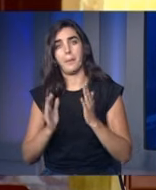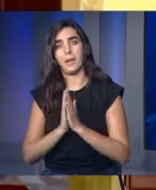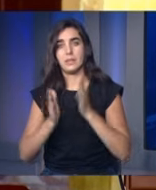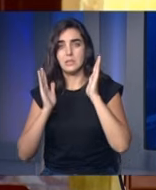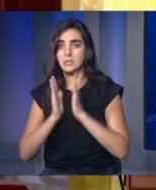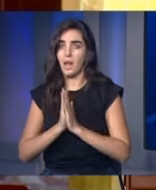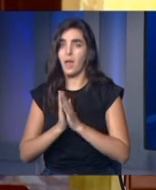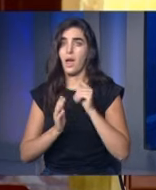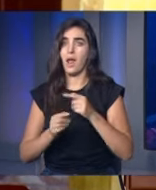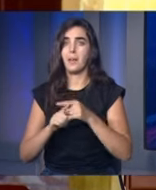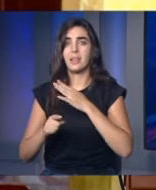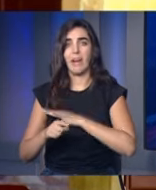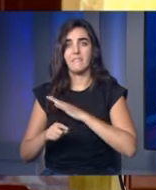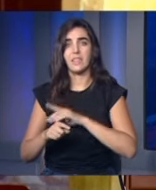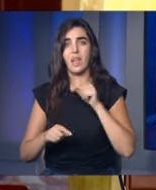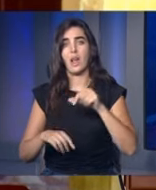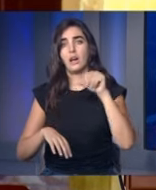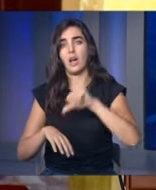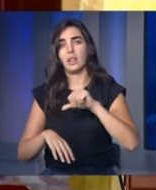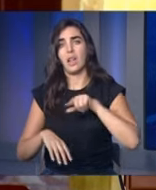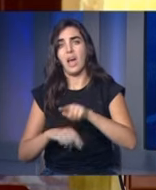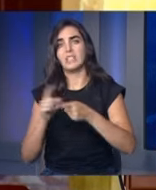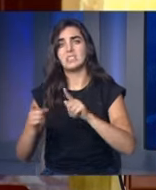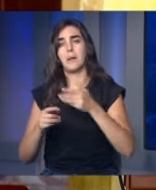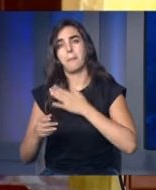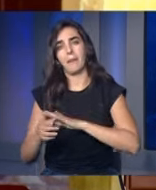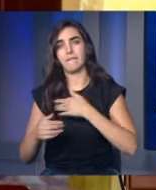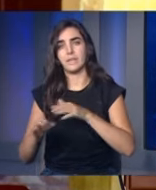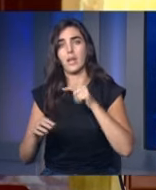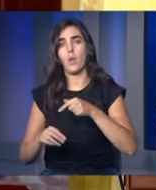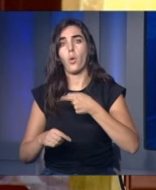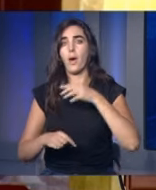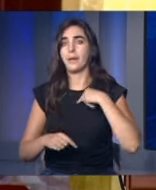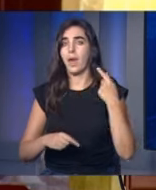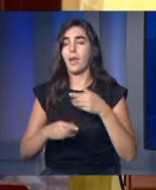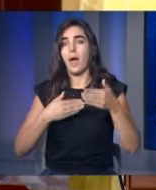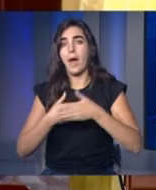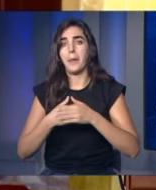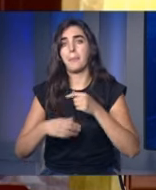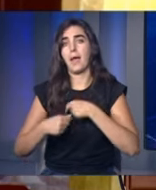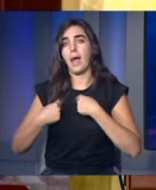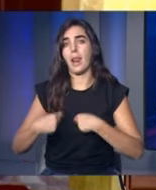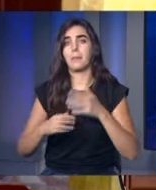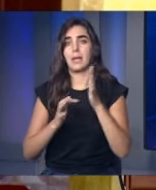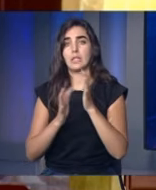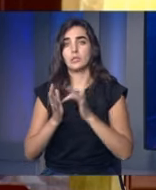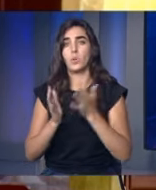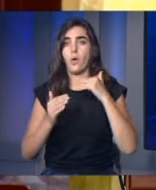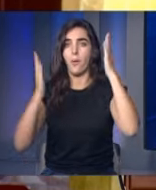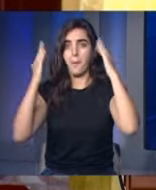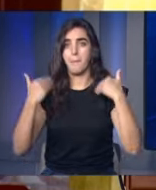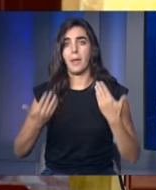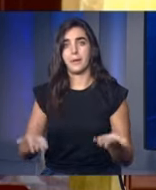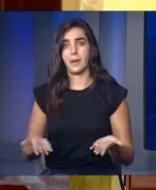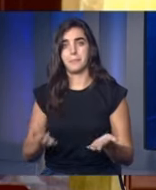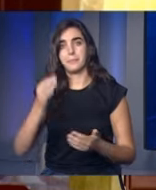الحرية وللقيم الروحية والإنسانية والأخلاقية، وندعو